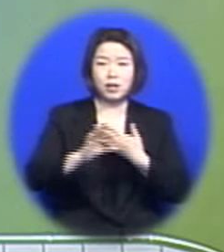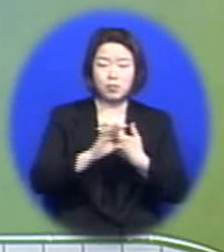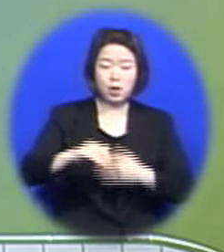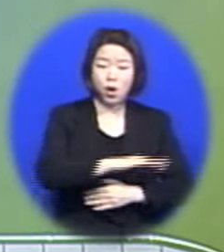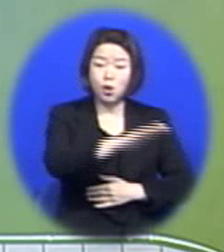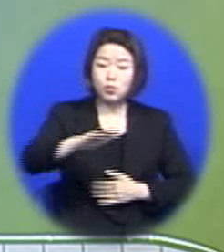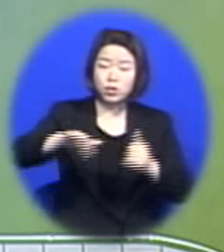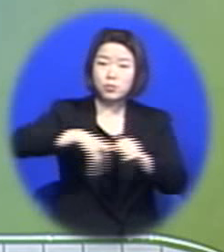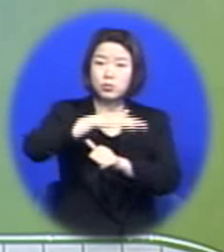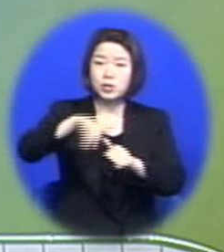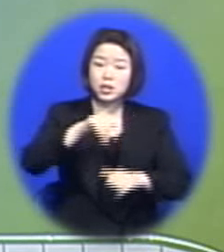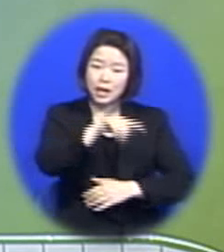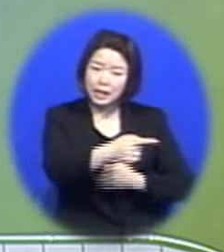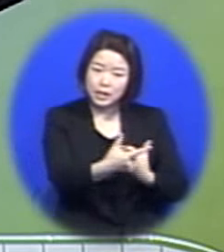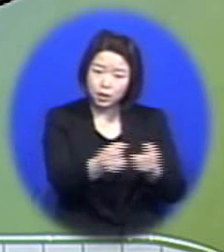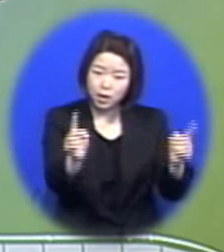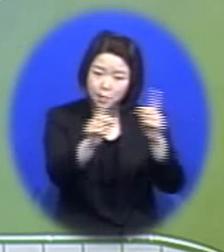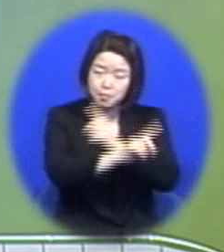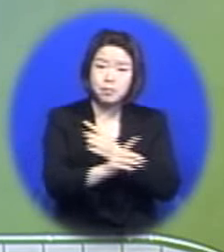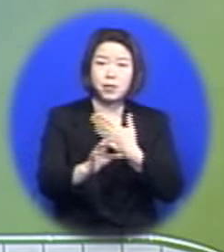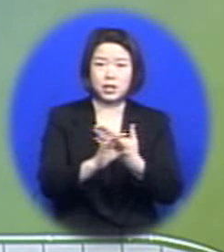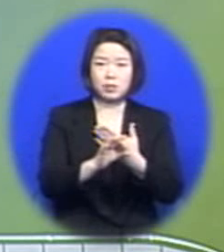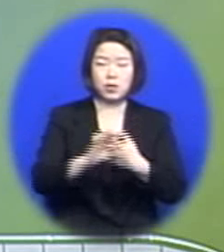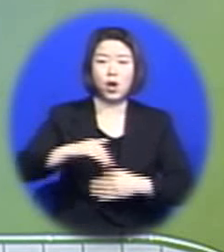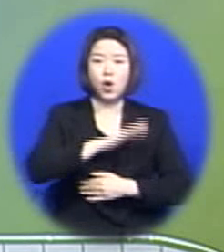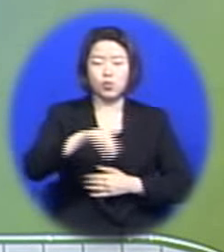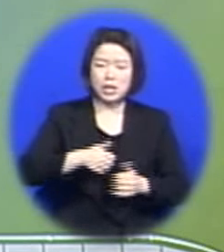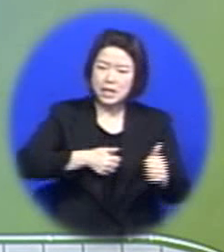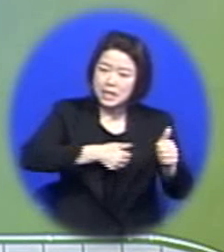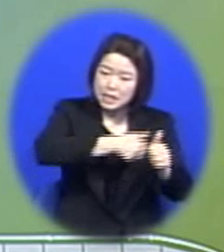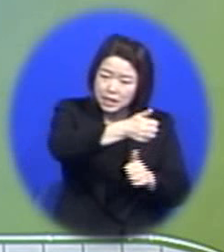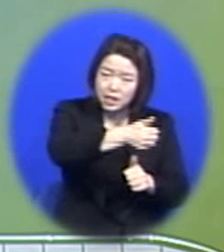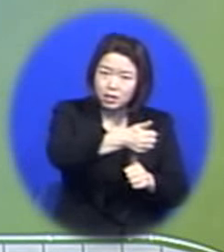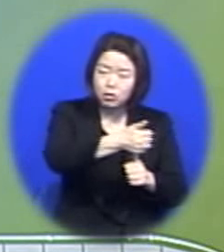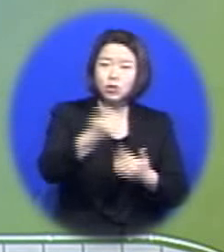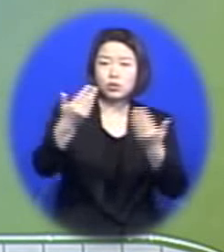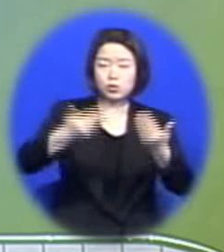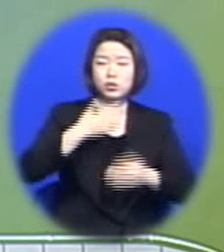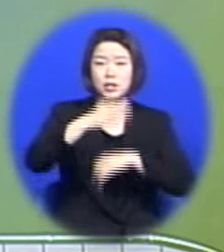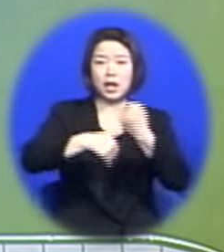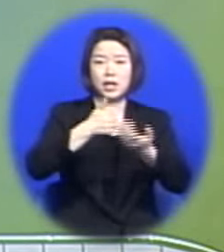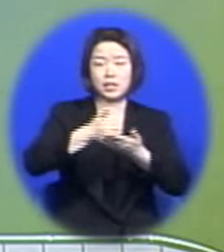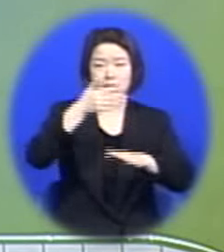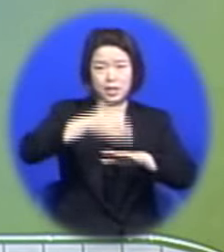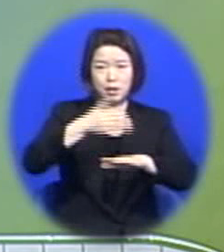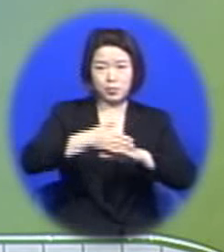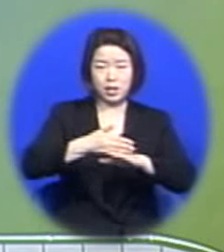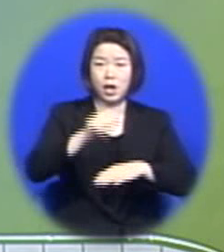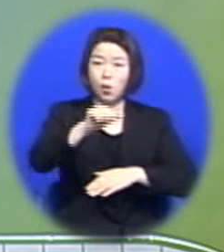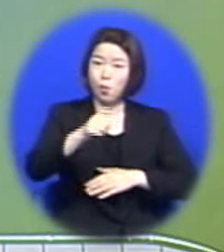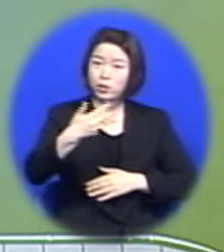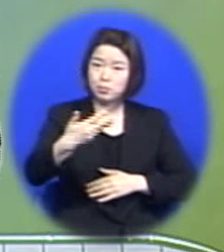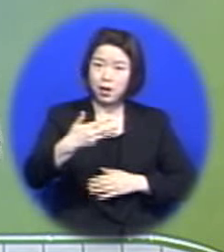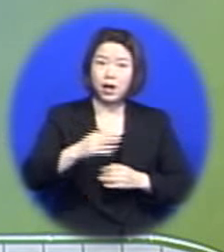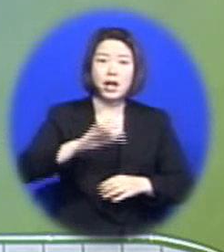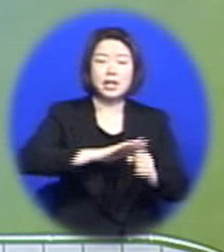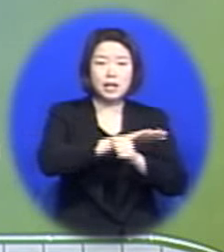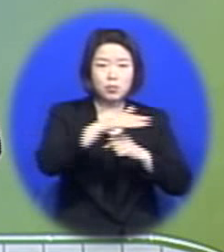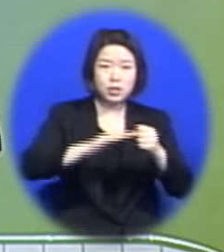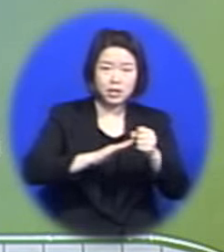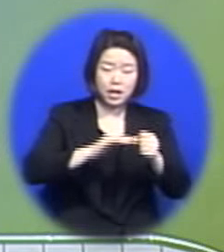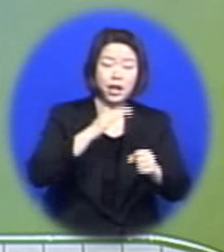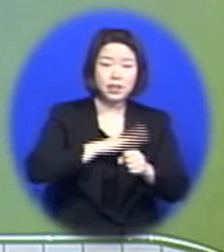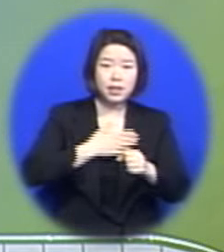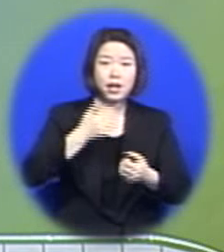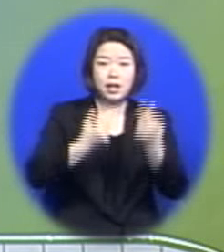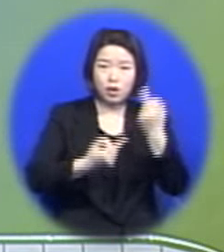이런 분위기가 된다는 거예요. 우리에게 이금을 주시는 하나님께 감사하는 거예요. 58절에 그러므로 내 사랑하는 형제들아